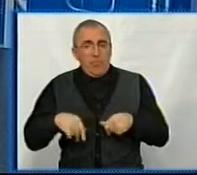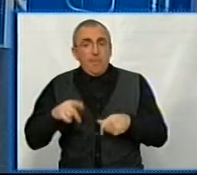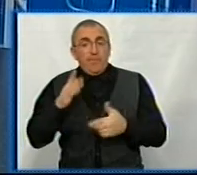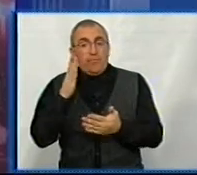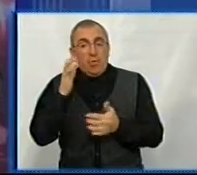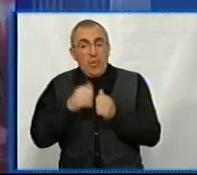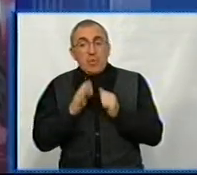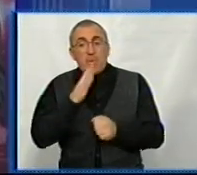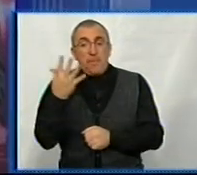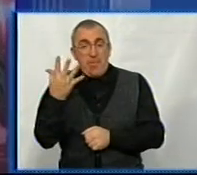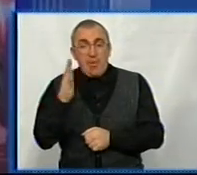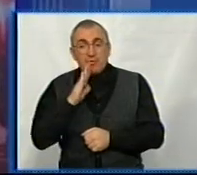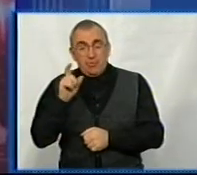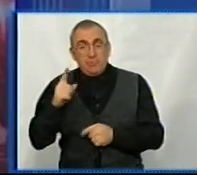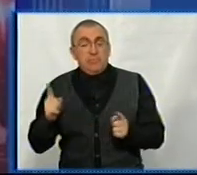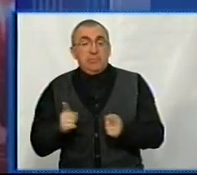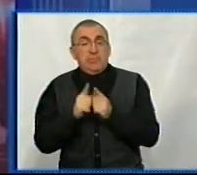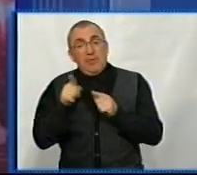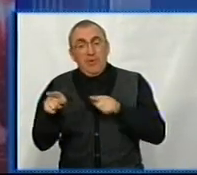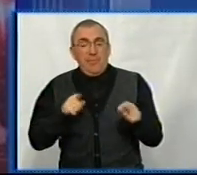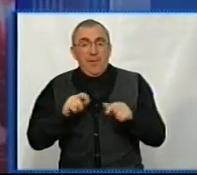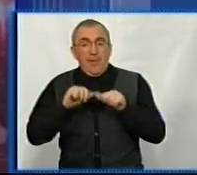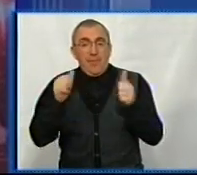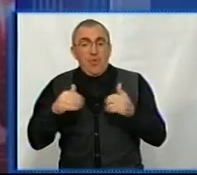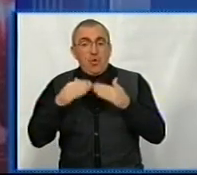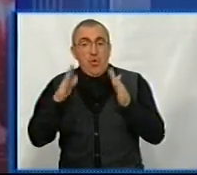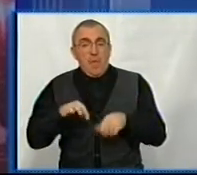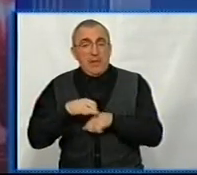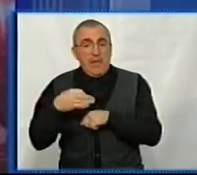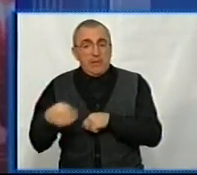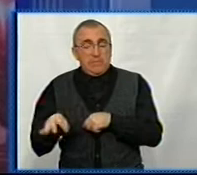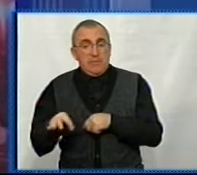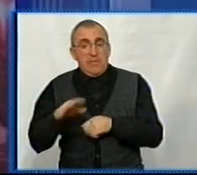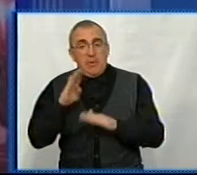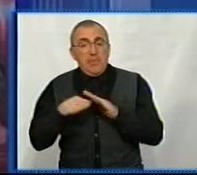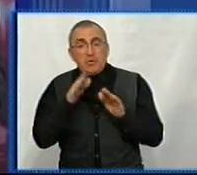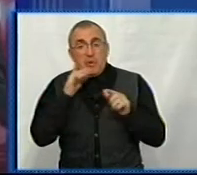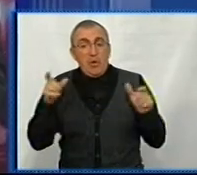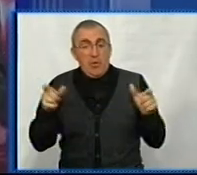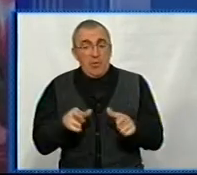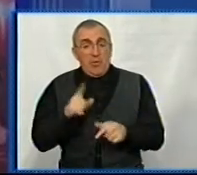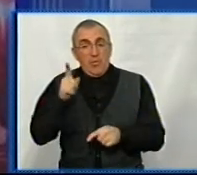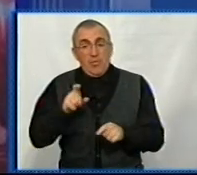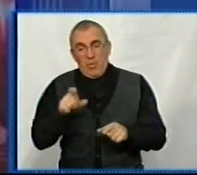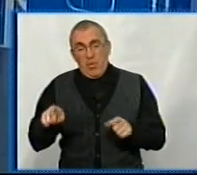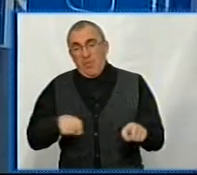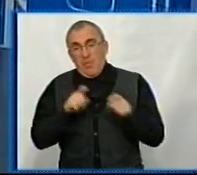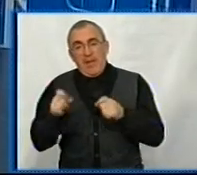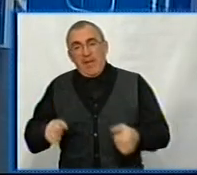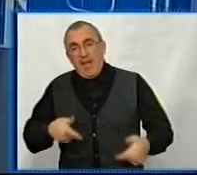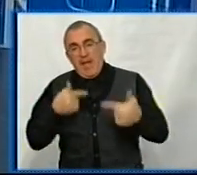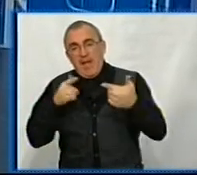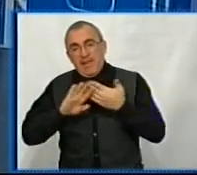кожна п'ята жінка в Україні стикається з тим чи іншим видом домашнього насилля. Під час карантину, коли люди переходять на дистанційну